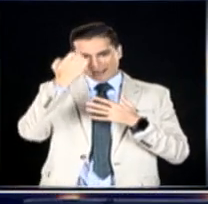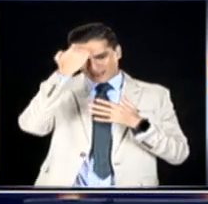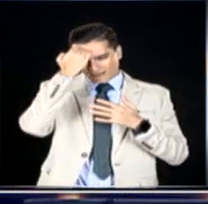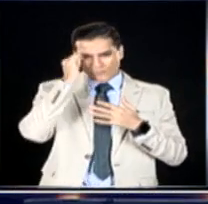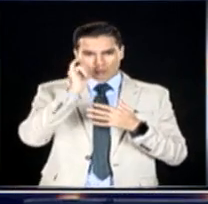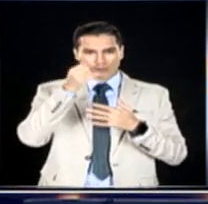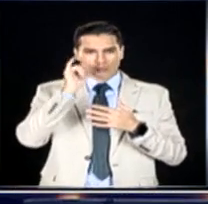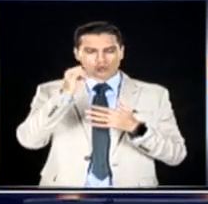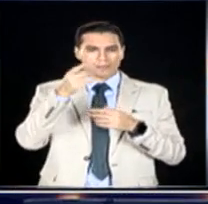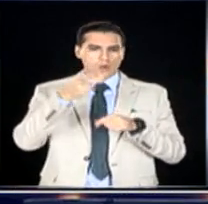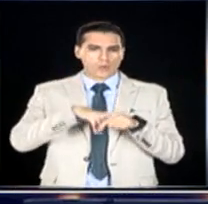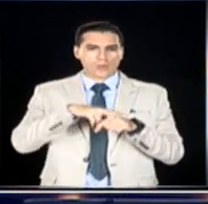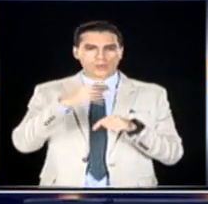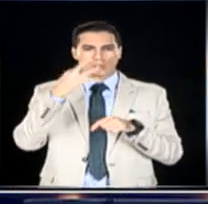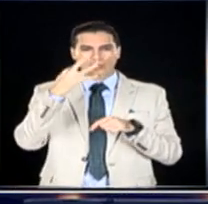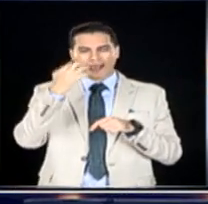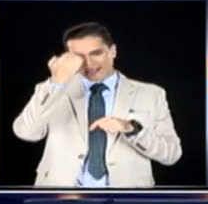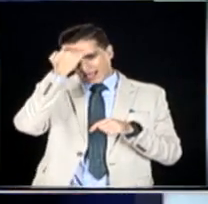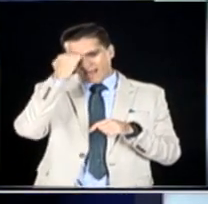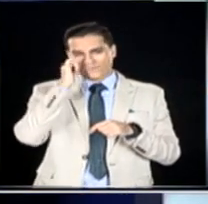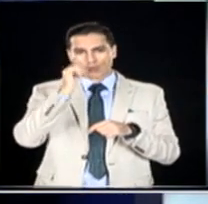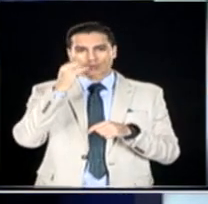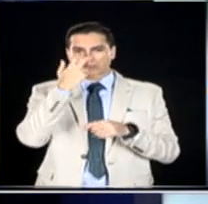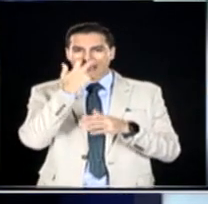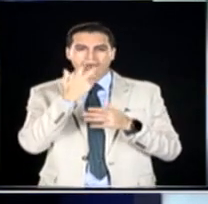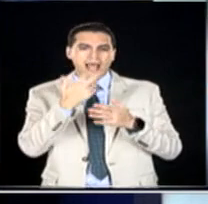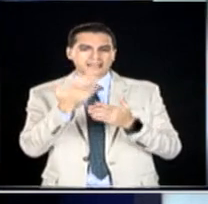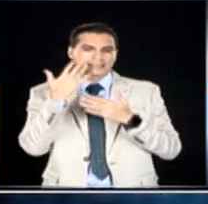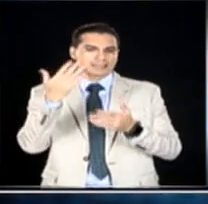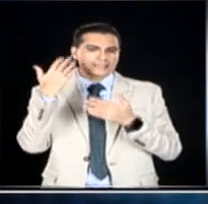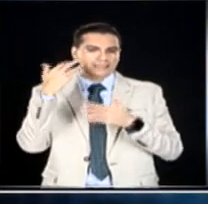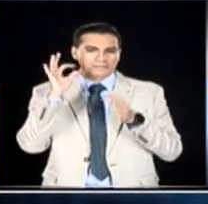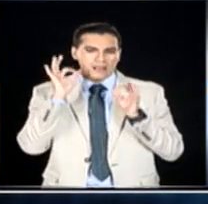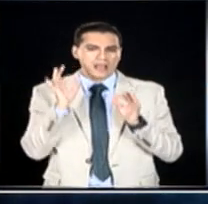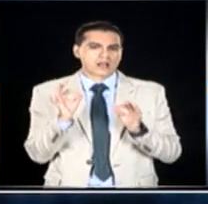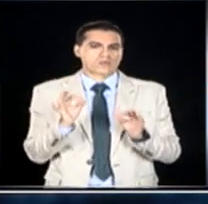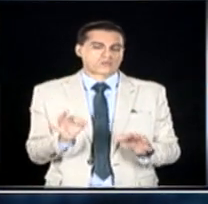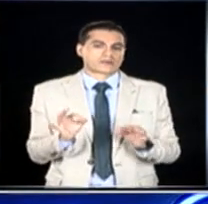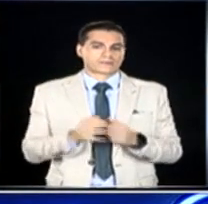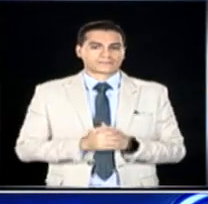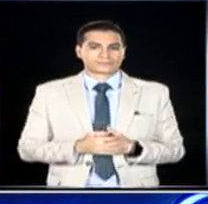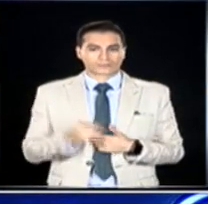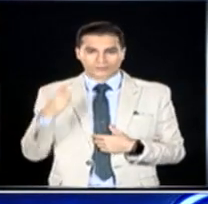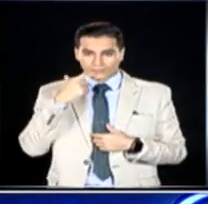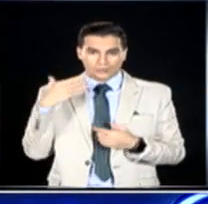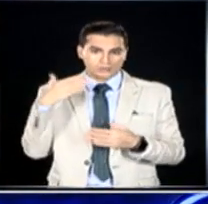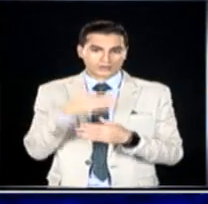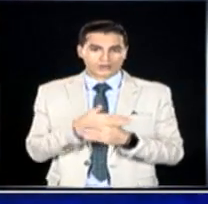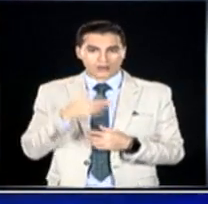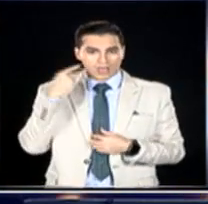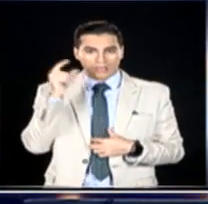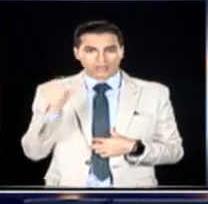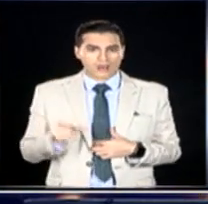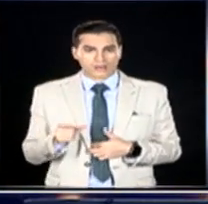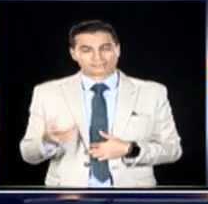ل 3500 قبل الميلاد. الفرصة الثانية، علي. إيطاليا. ايطاليا